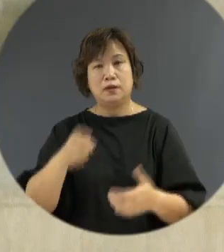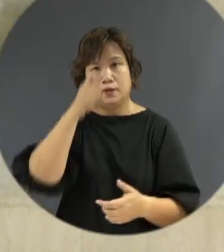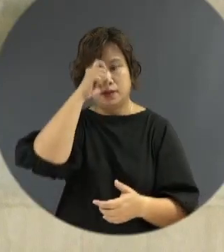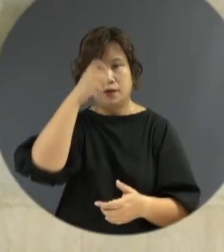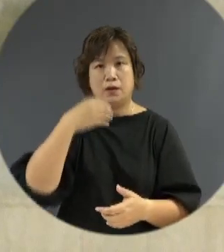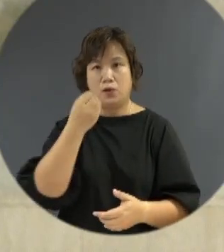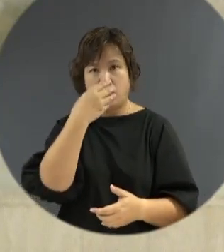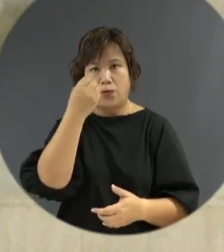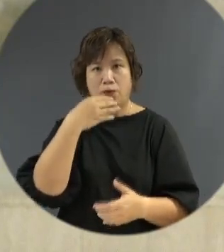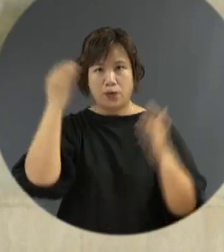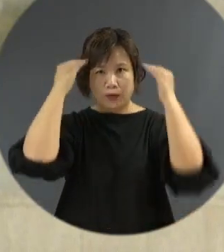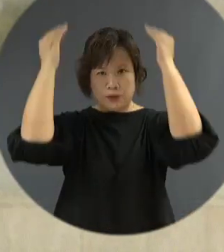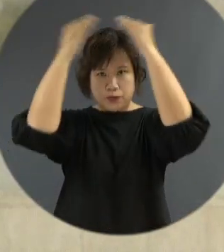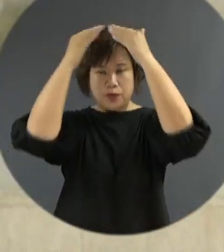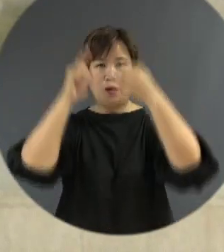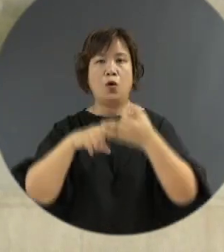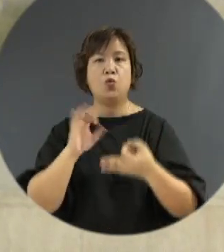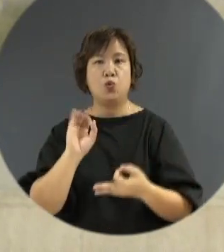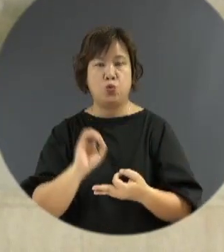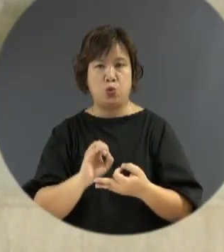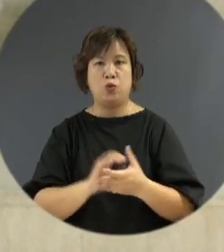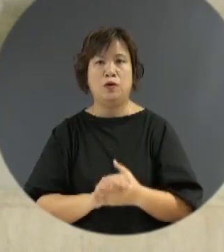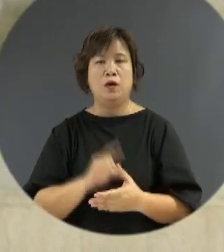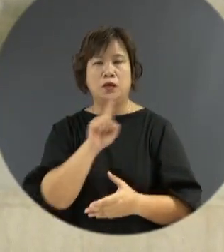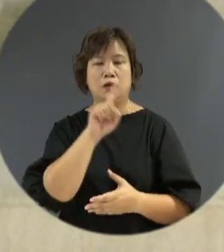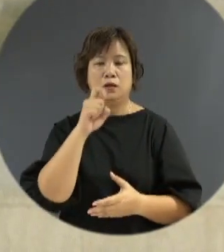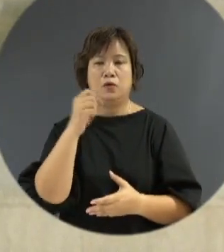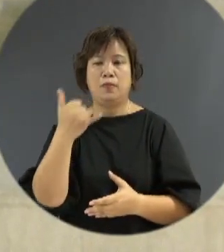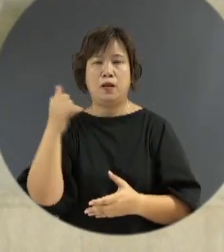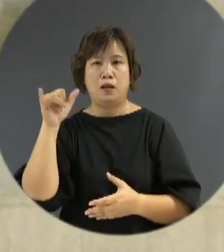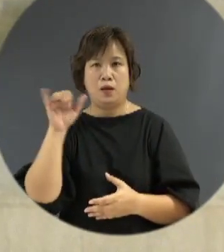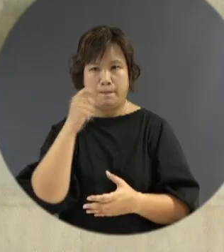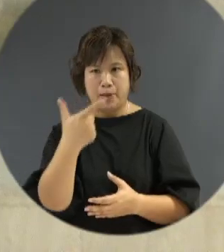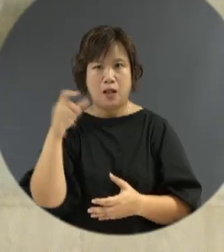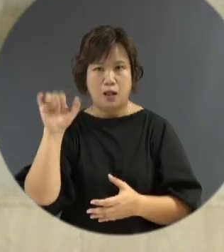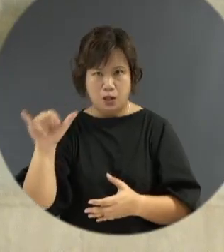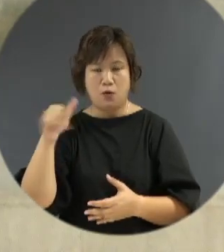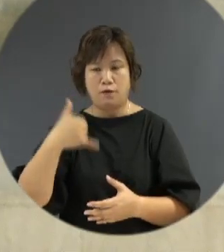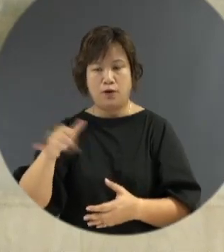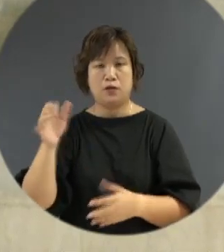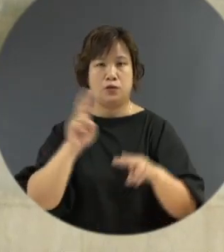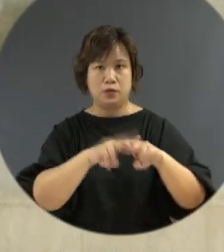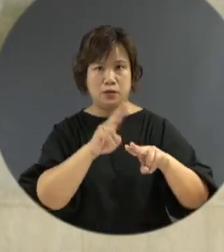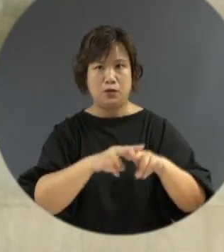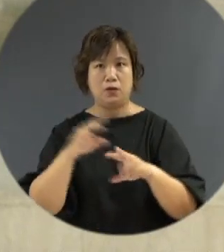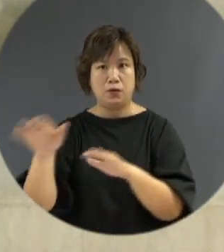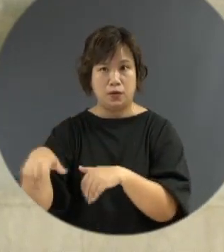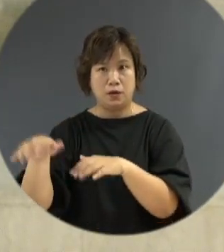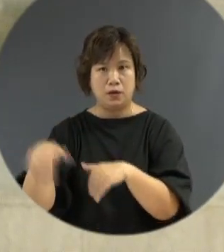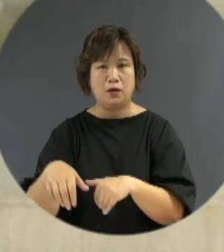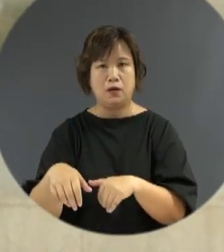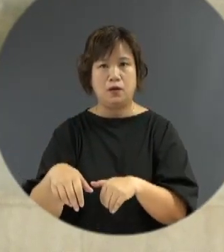记，他在1986年回大陆家乡，首次探望阔